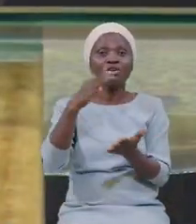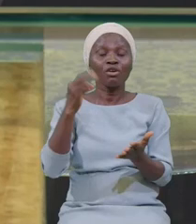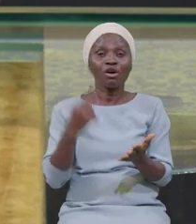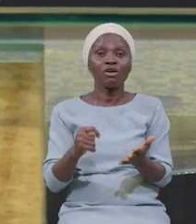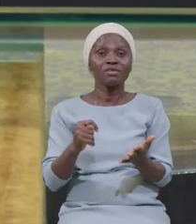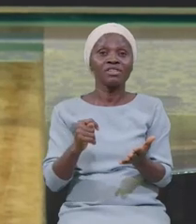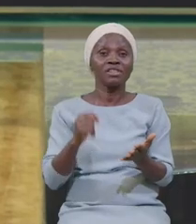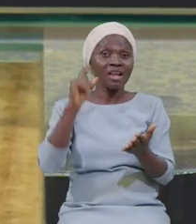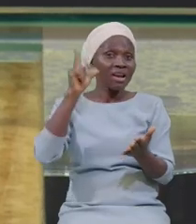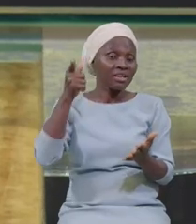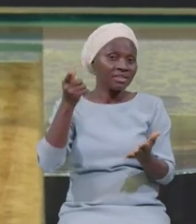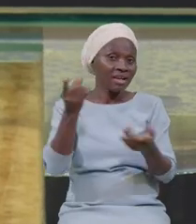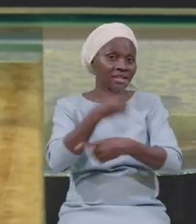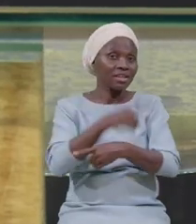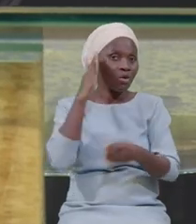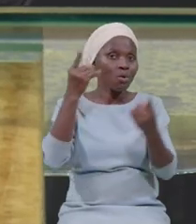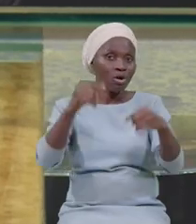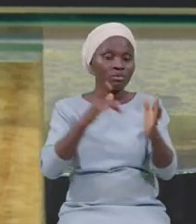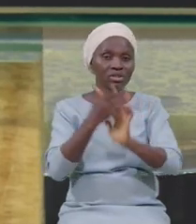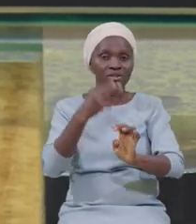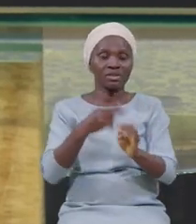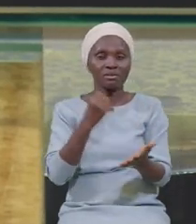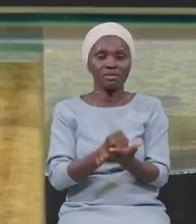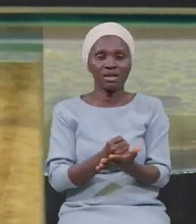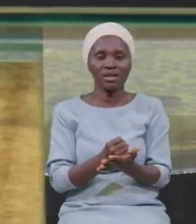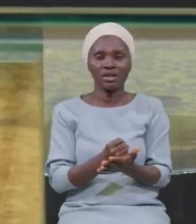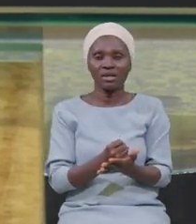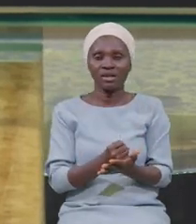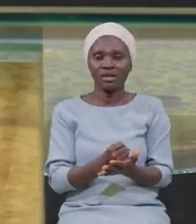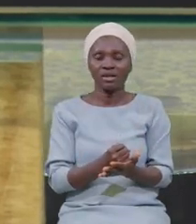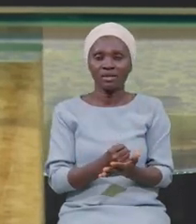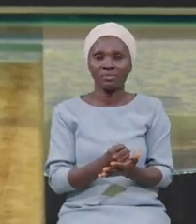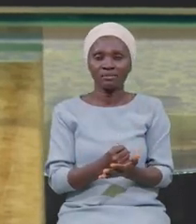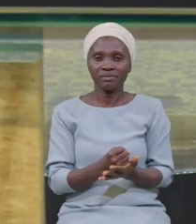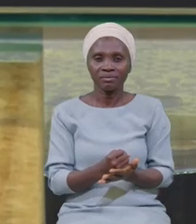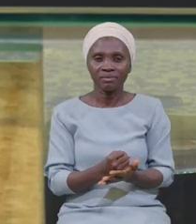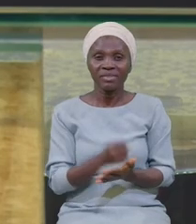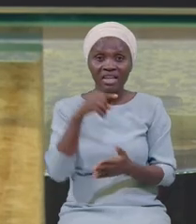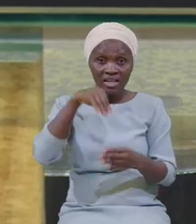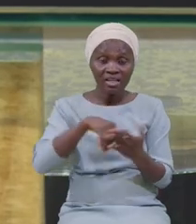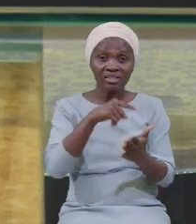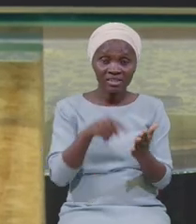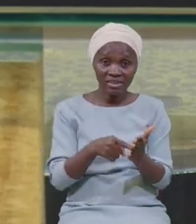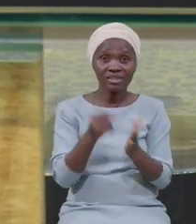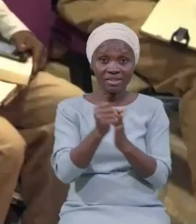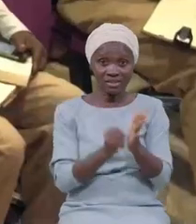La gloire des derniers jours viendra au nom de Jésus. Dans notre pays ici, dans